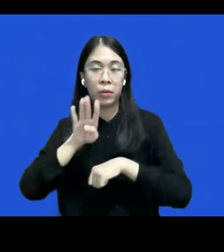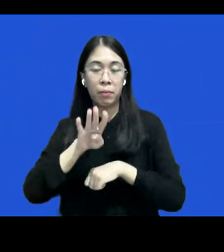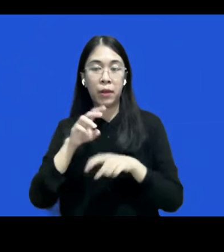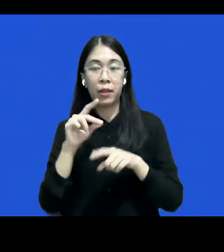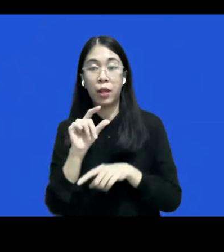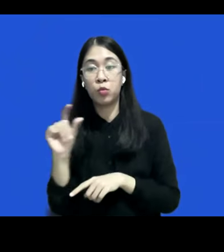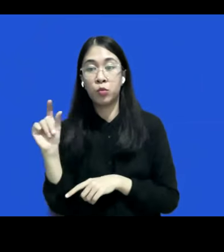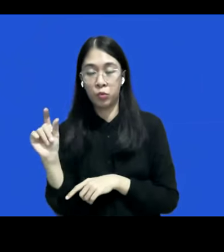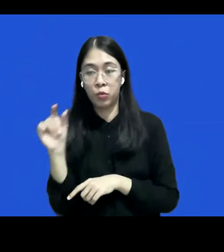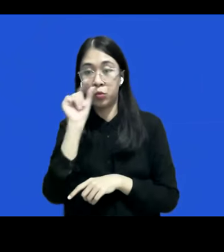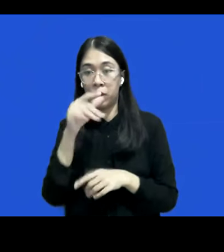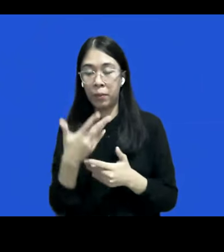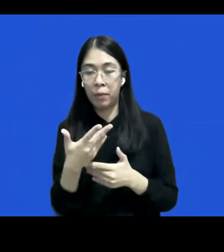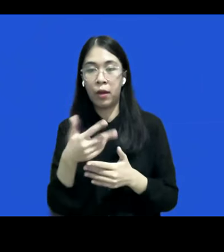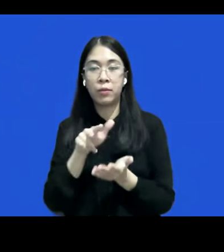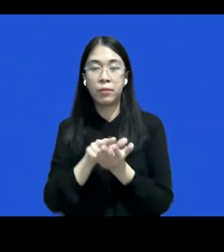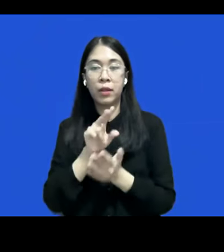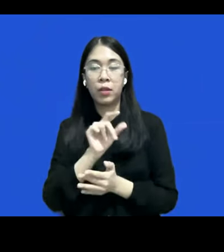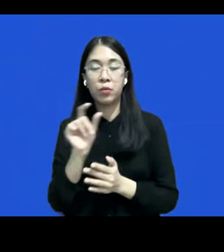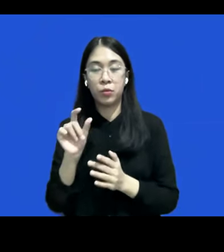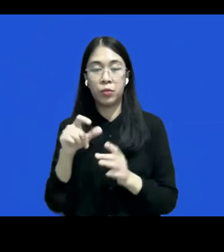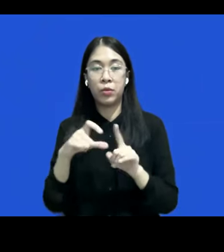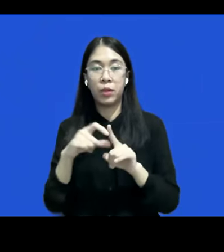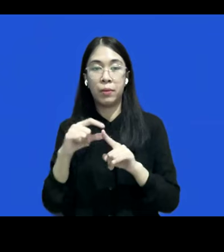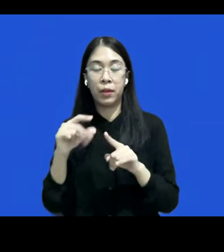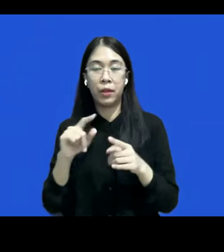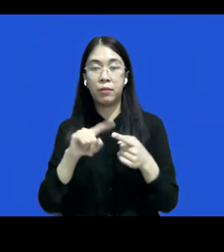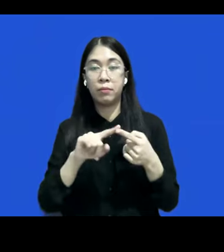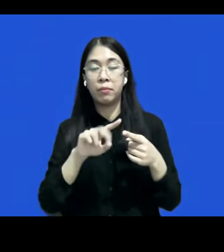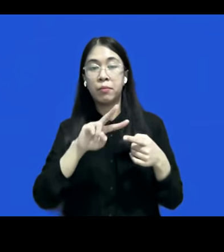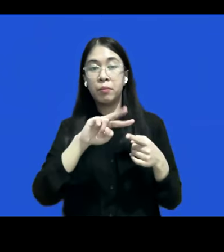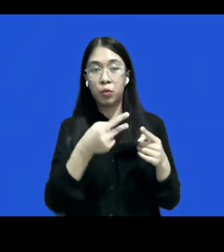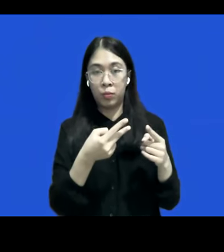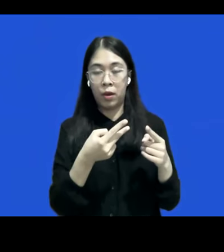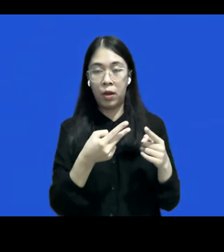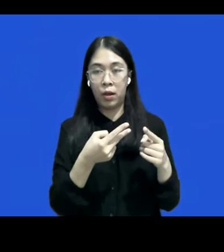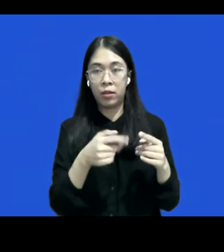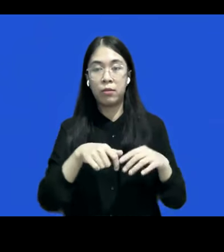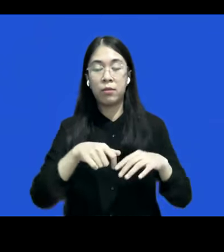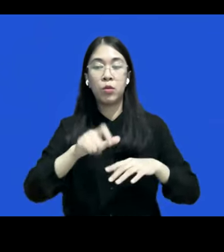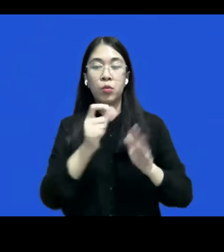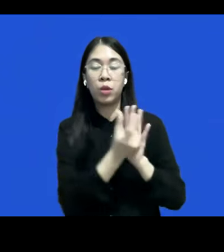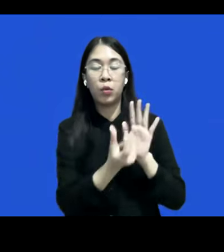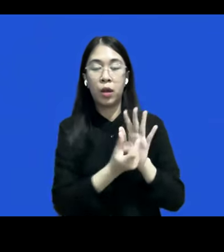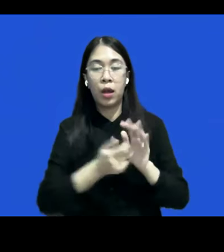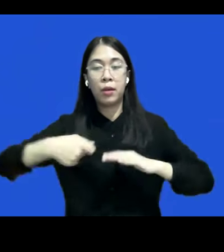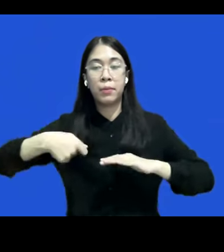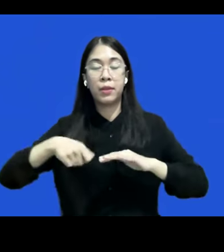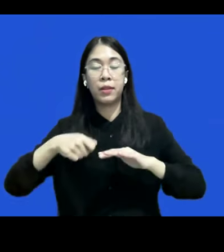untuk menjadi RUU inisiatif DPR, yaitu ada RUU perubahan atas Undang-Undang Kementerian Negara, ada RUU